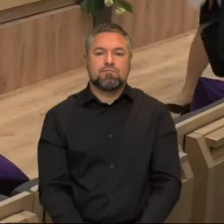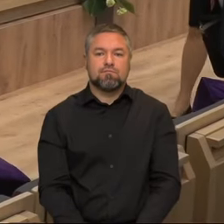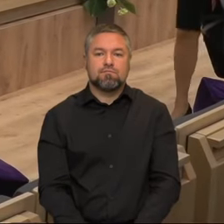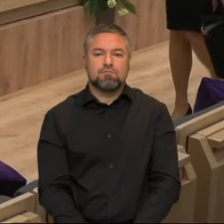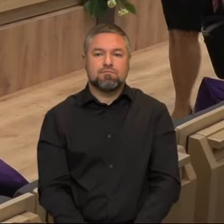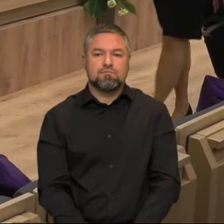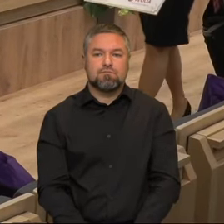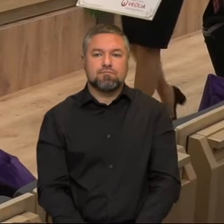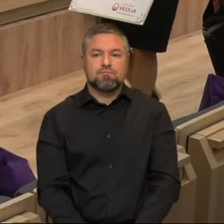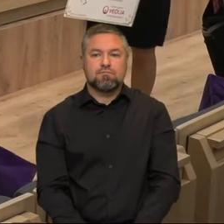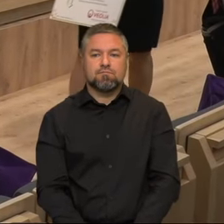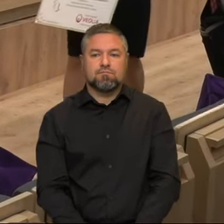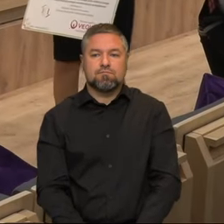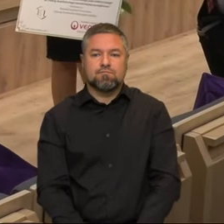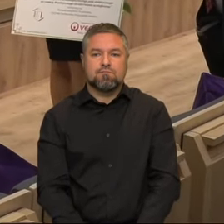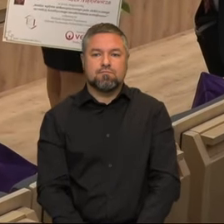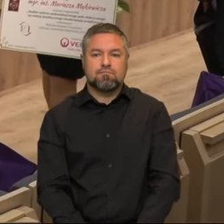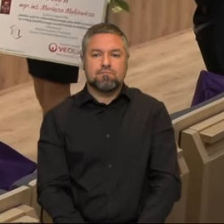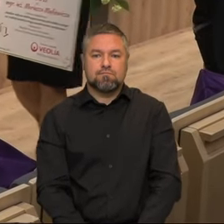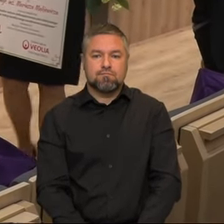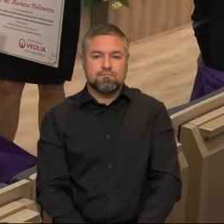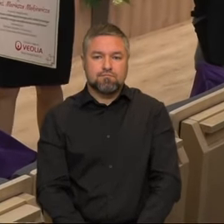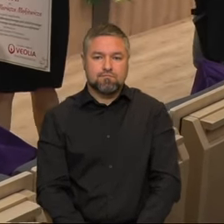Bardzo proszę.